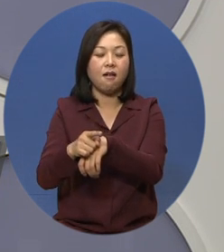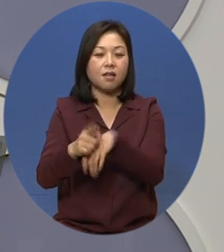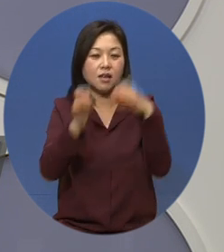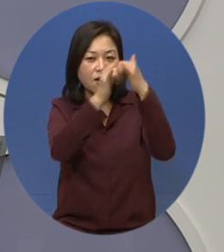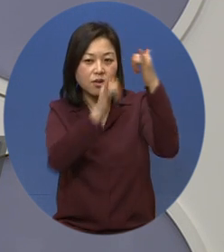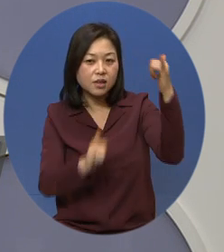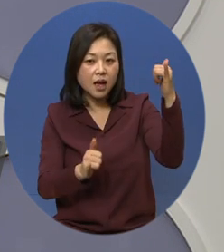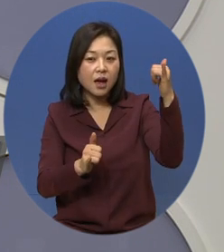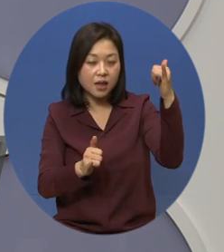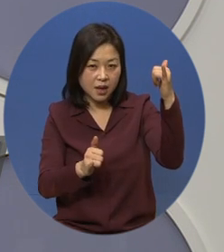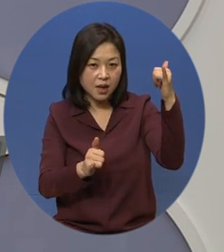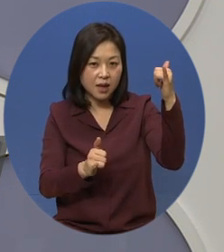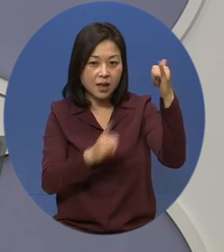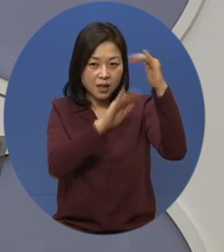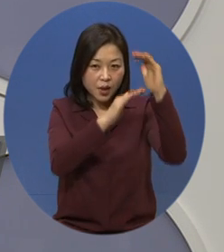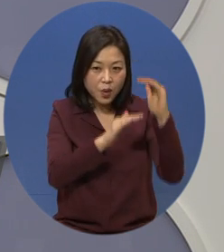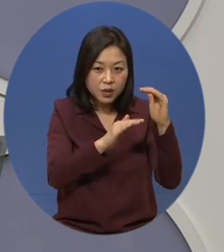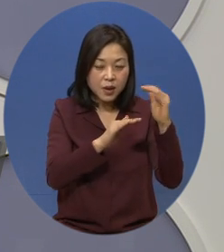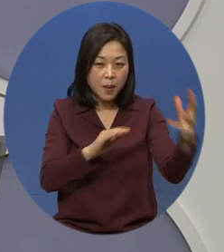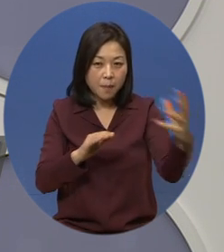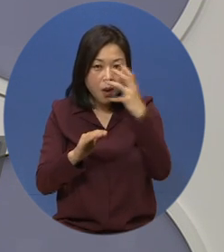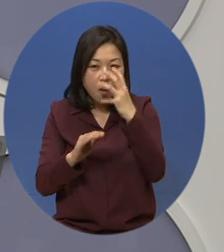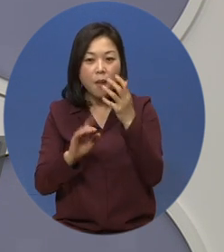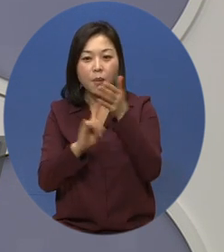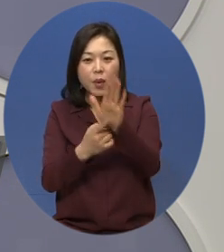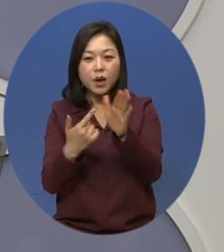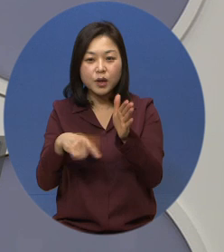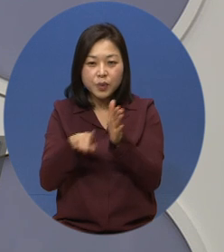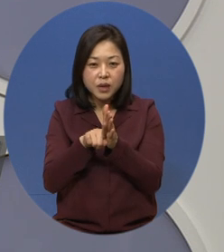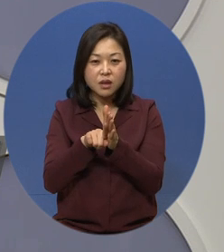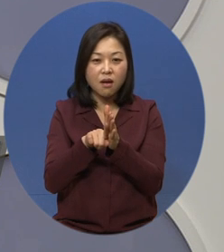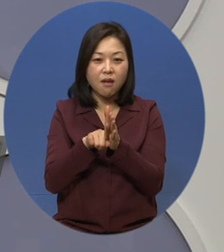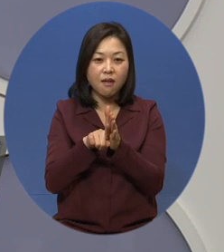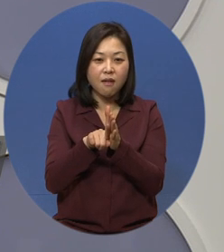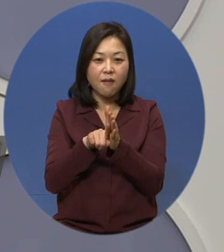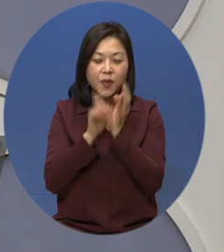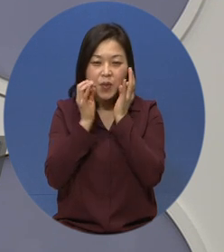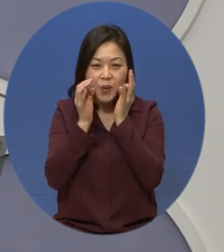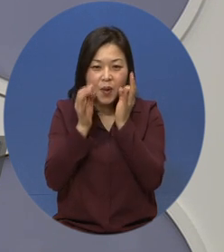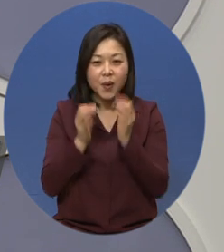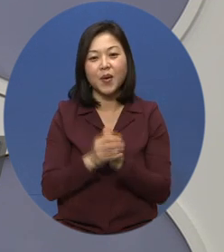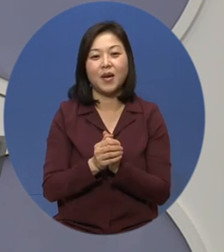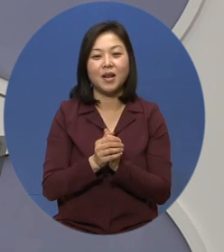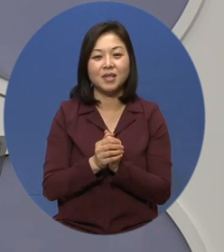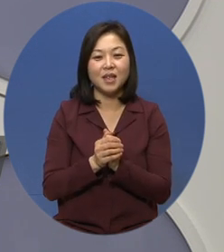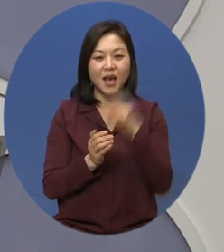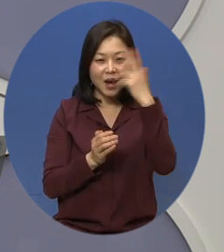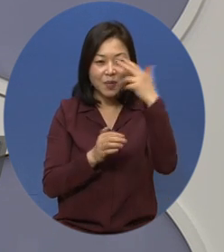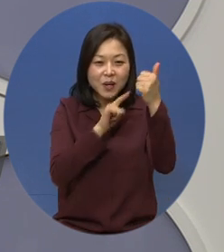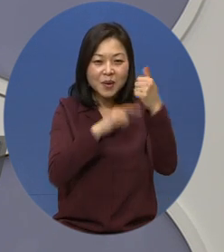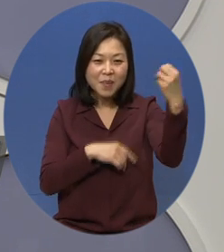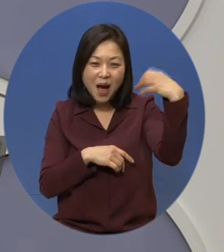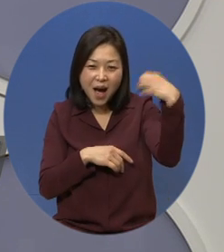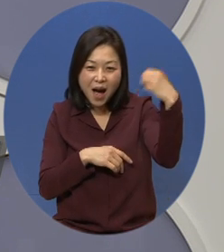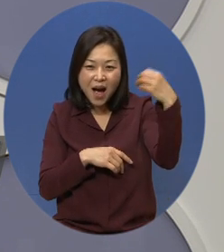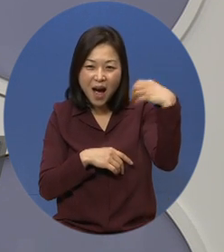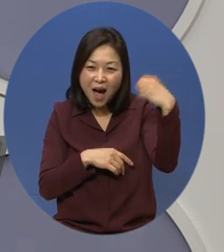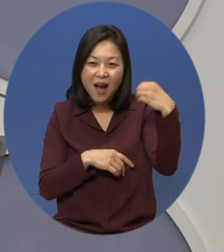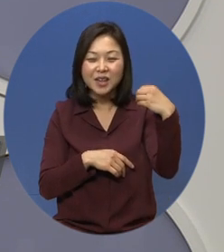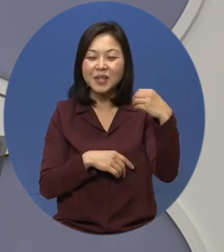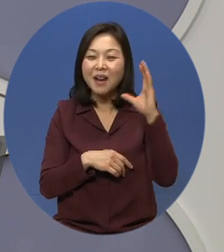가지고 많이 나름대로는 에 감동 이기 때문에 의식하 가 되게 하시고 경우 와의